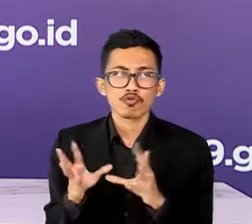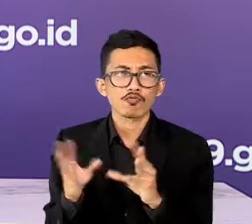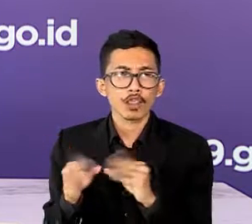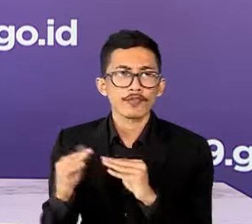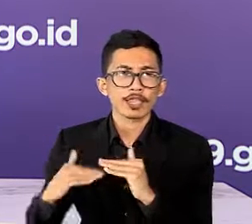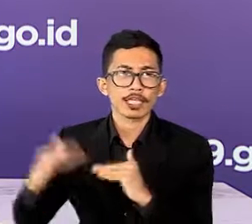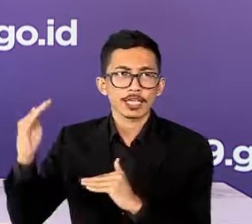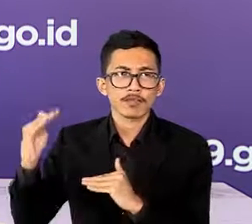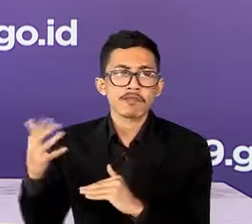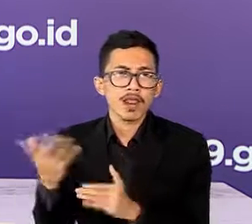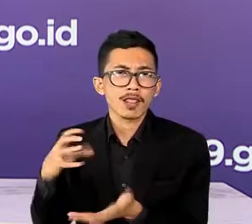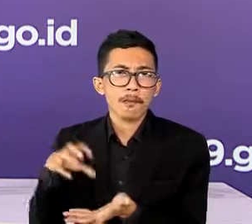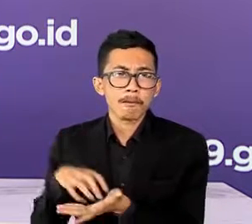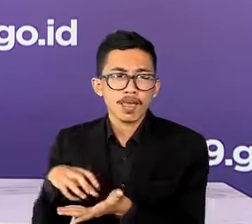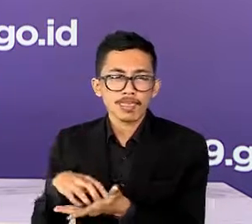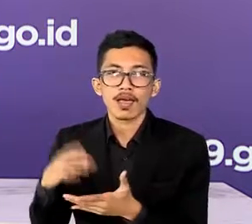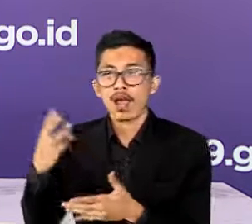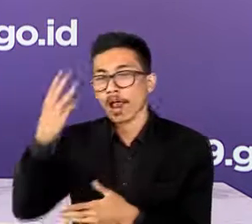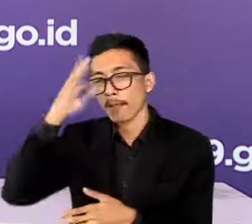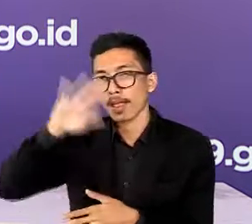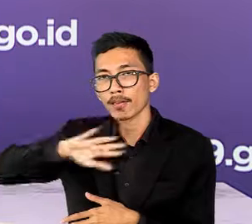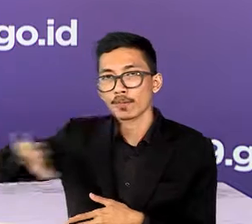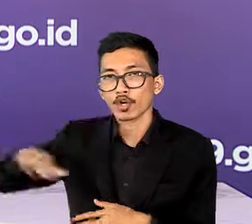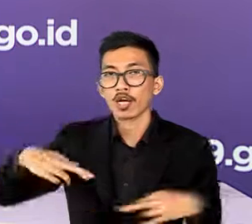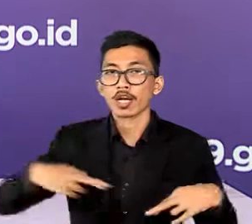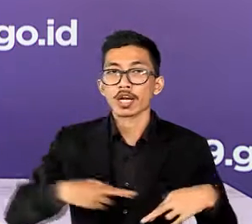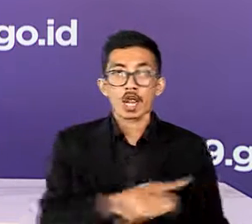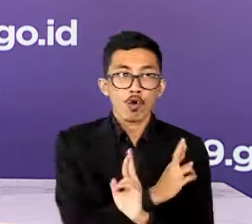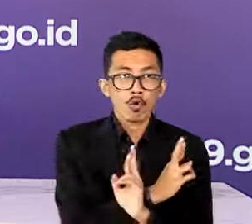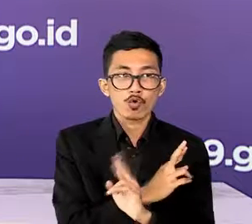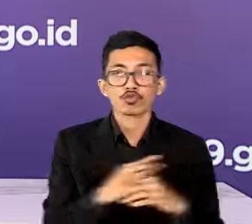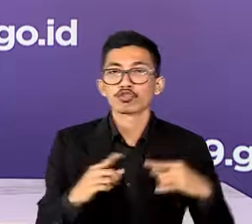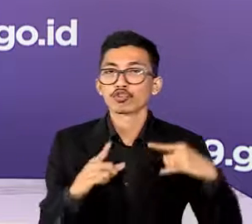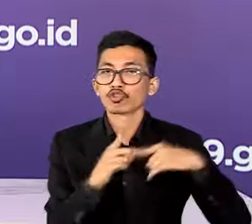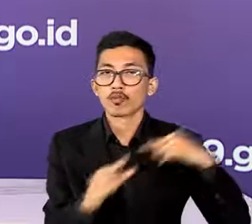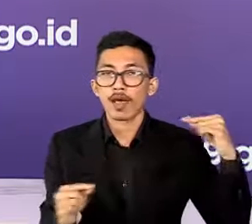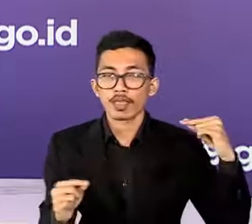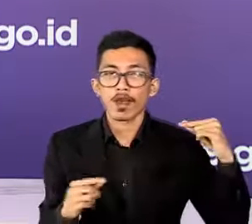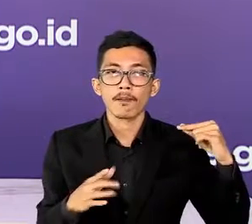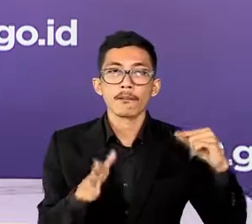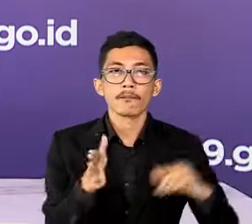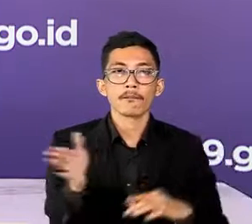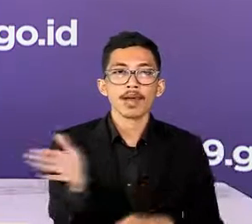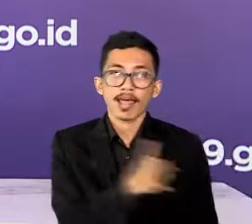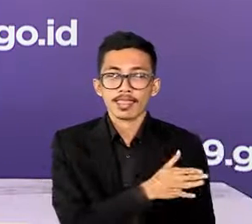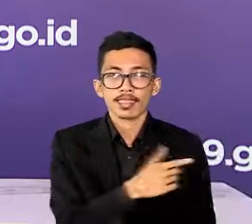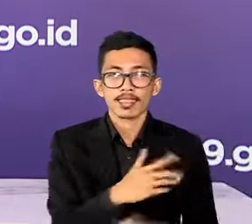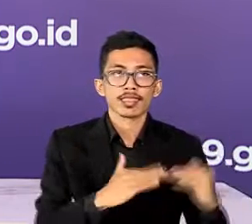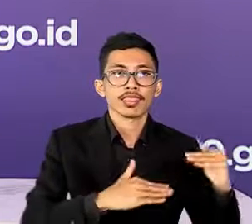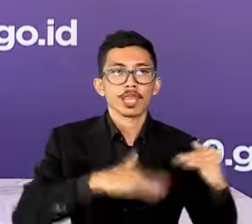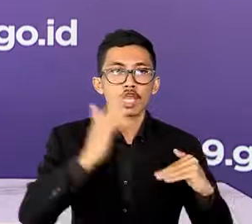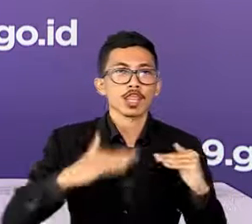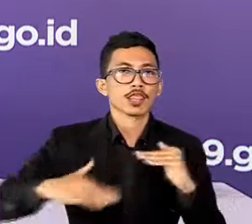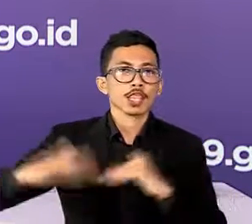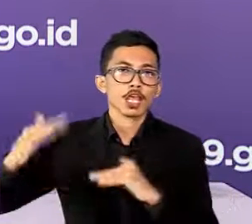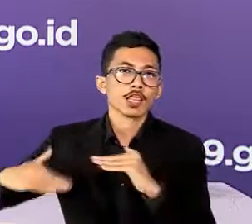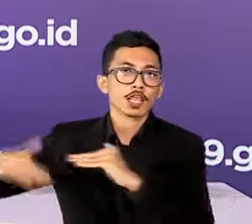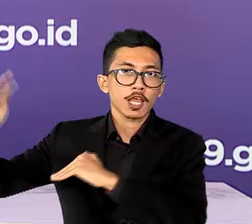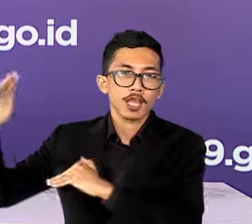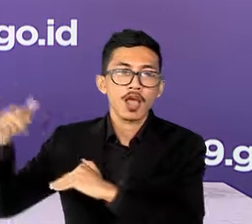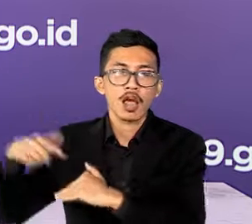yaitu Provinsi Kalimantan Timur Riau dan Sumatera Barat pemerintah terus memasifkan